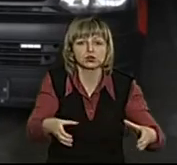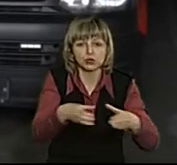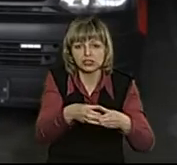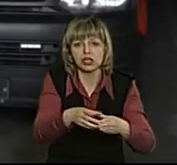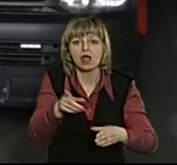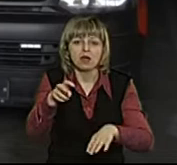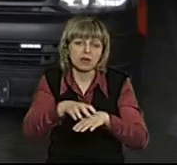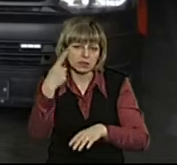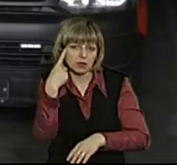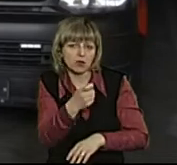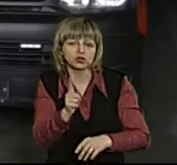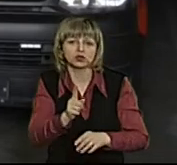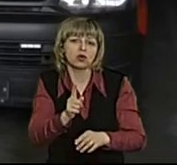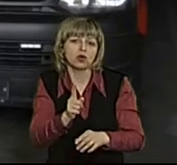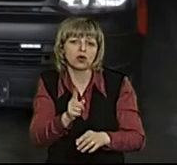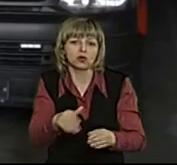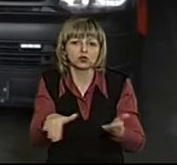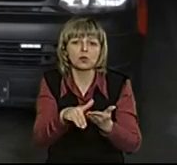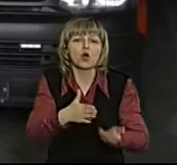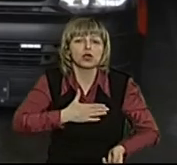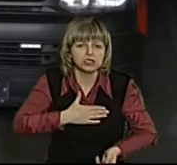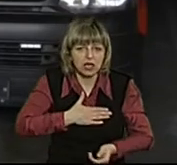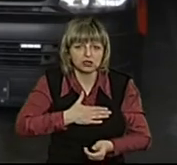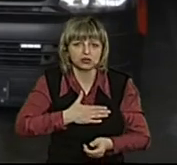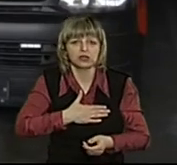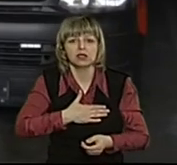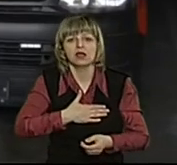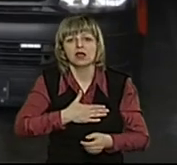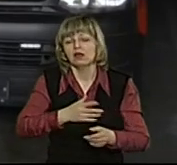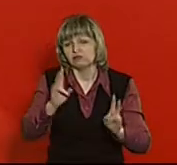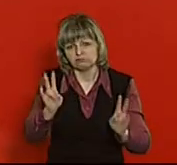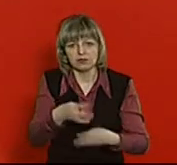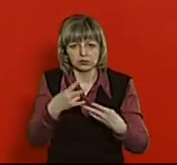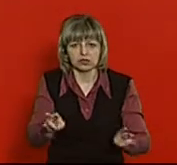дійшло повідомлення, що в принципі допомоги нашої і залучення наших служб не потрібно.